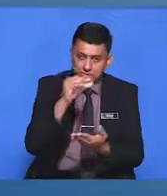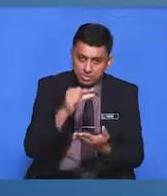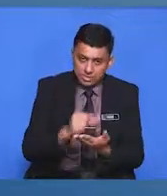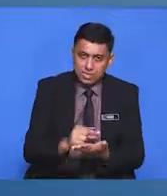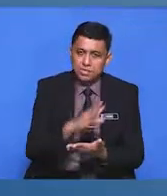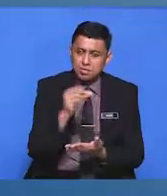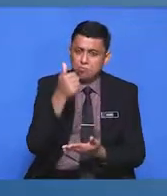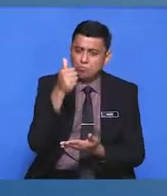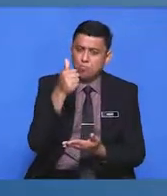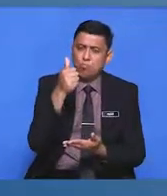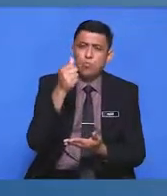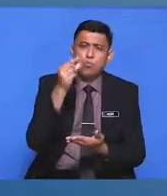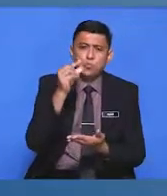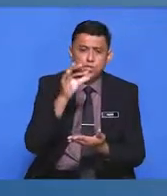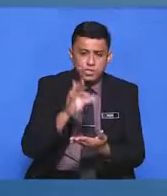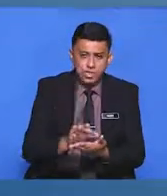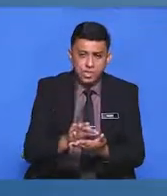perak, gangsa.